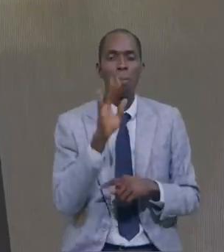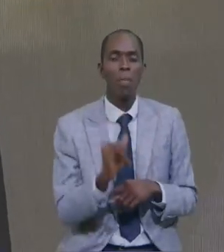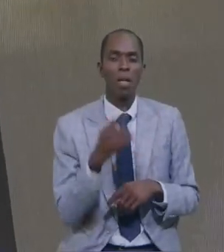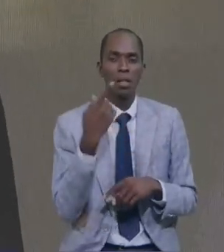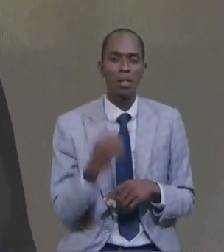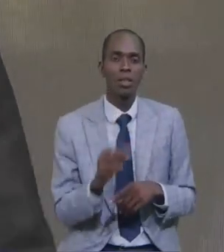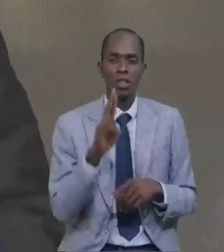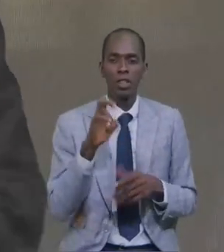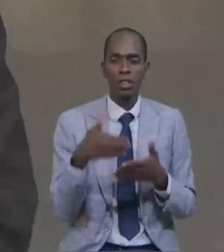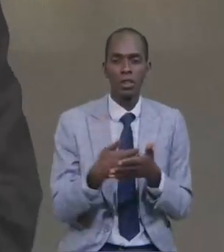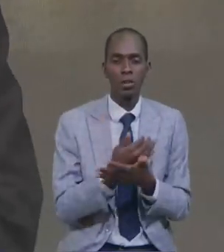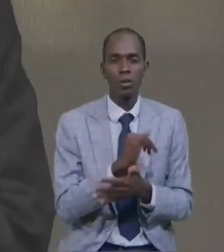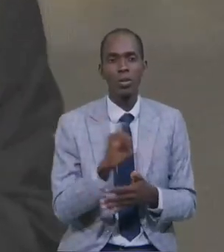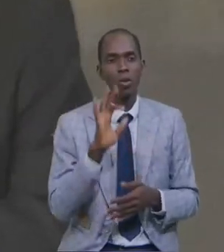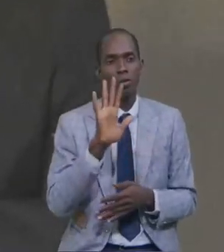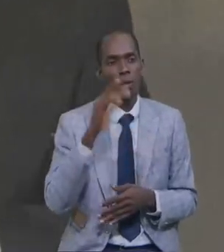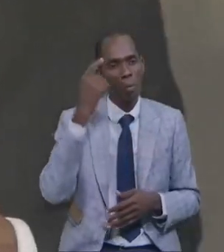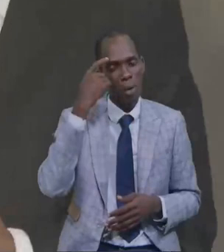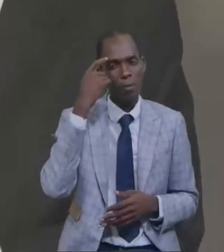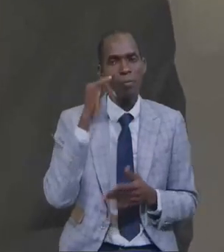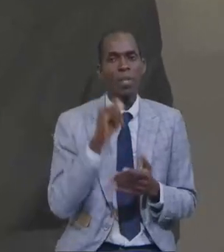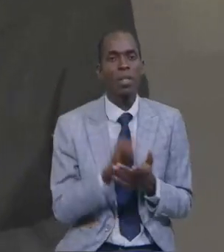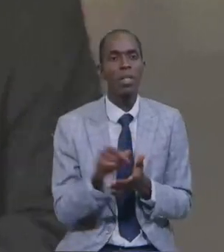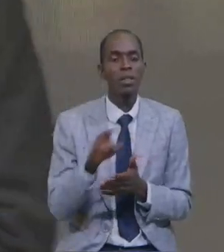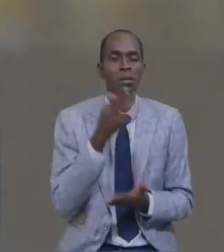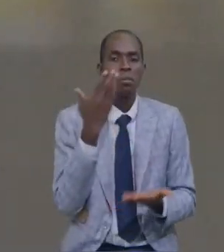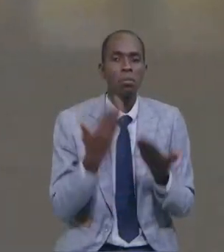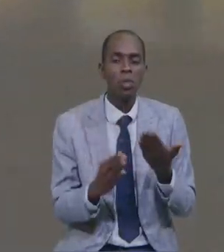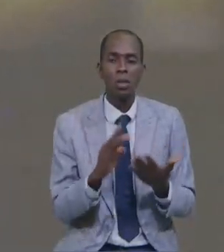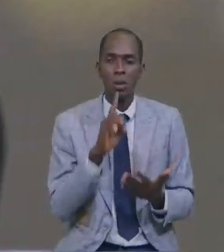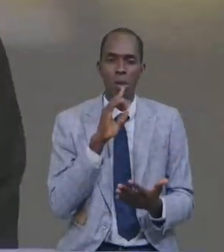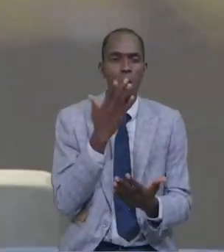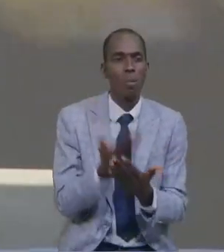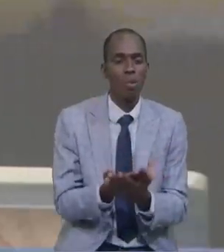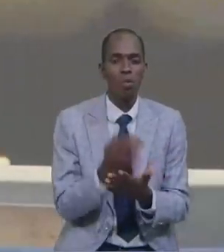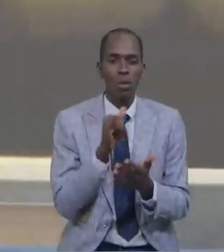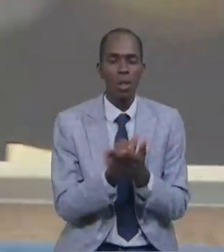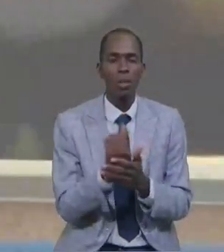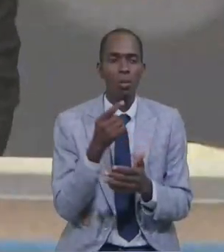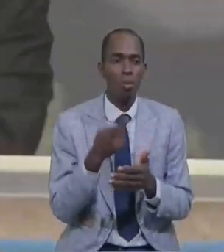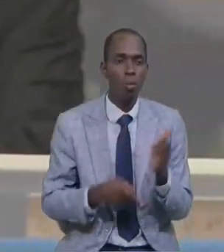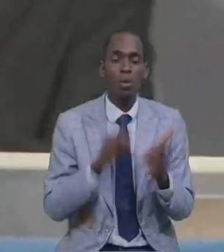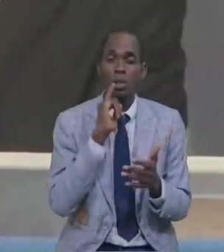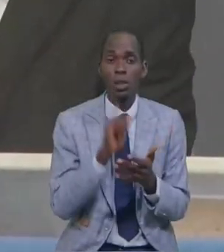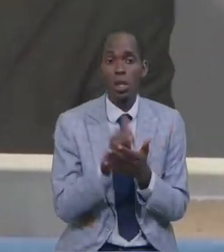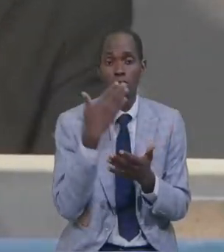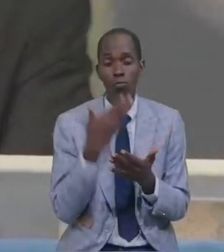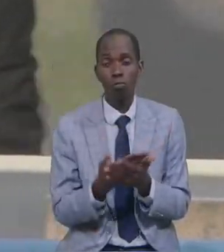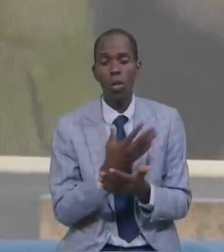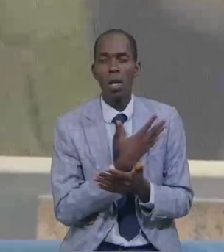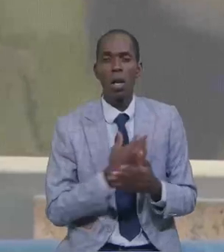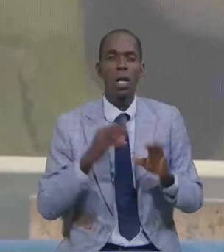vous discerniez ce qui est bon et agréable et la volonté de Dieu.